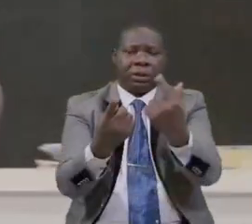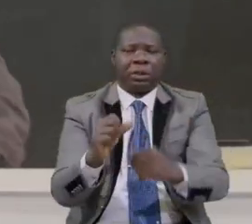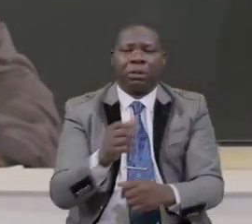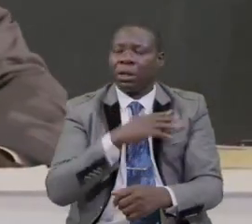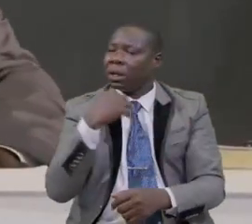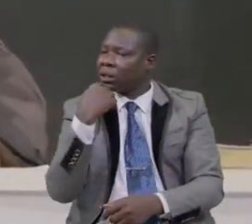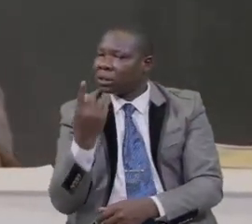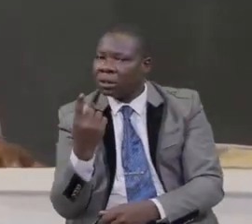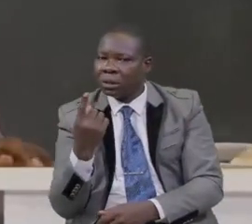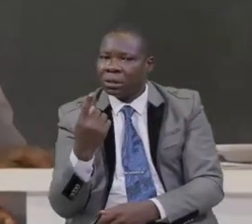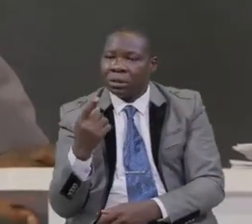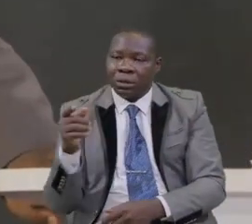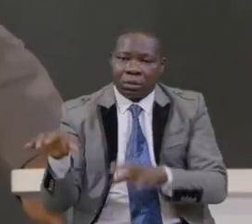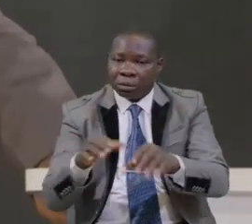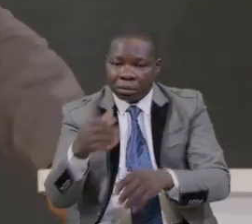Est-ce que tu sais